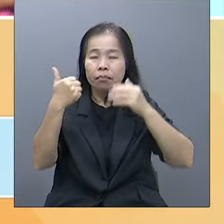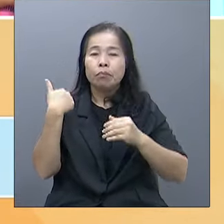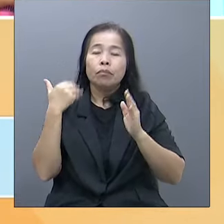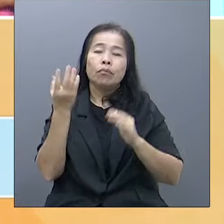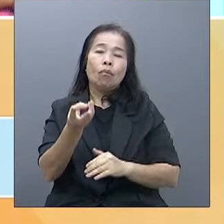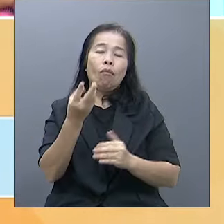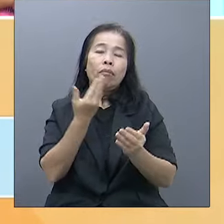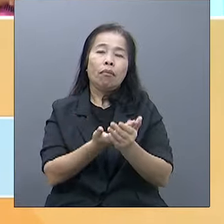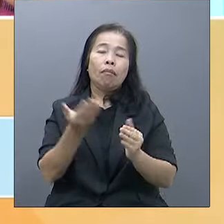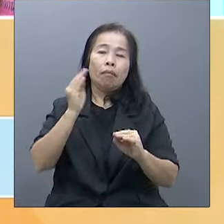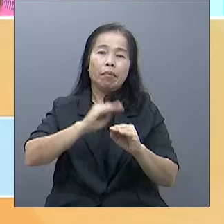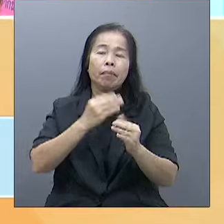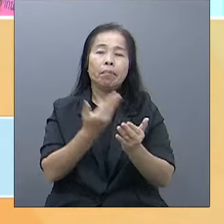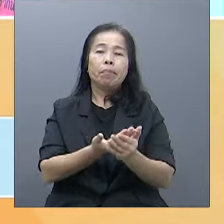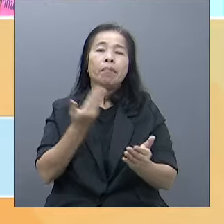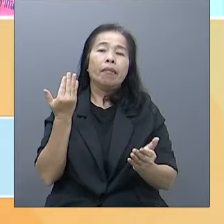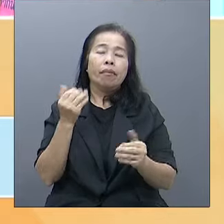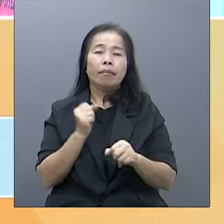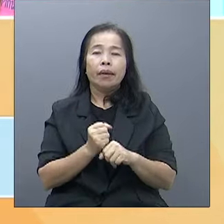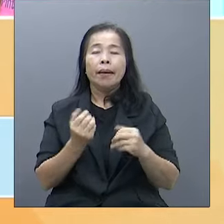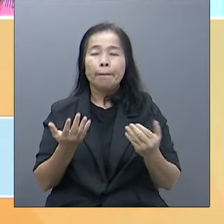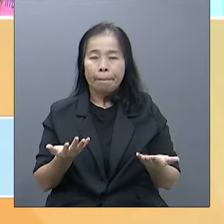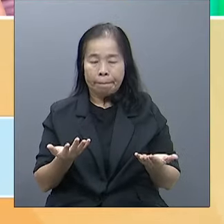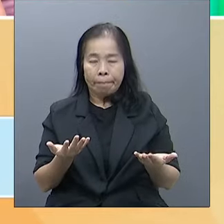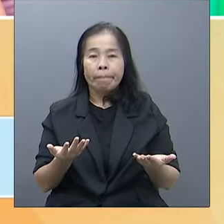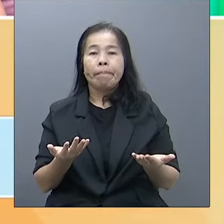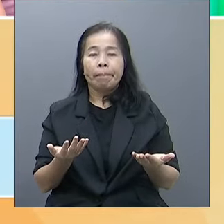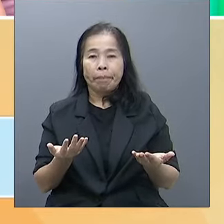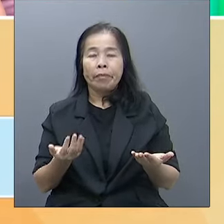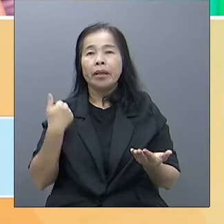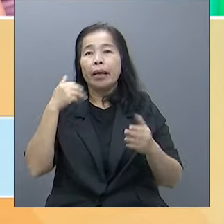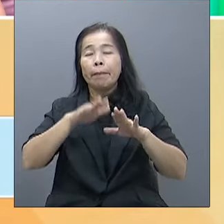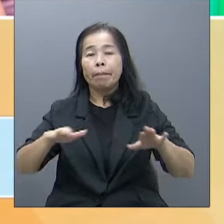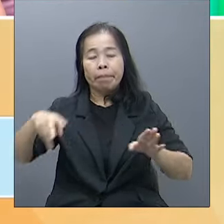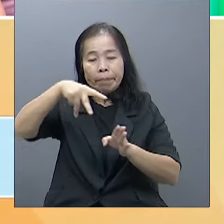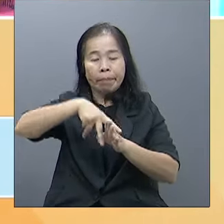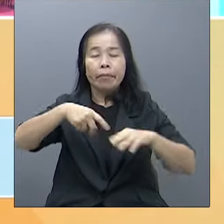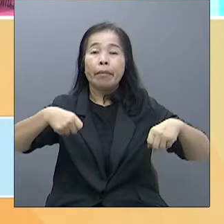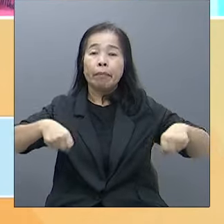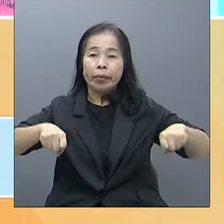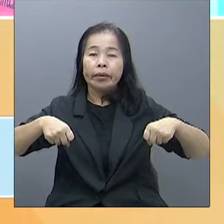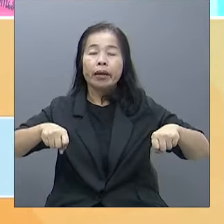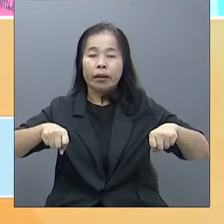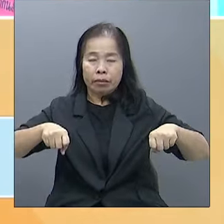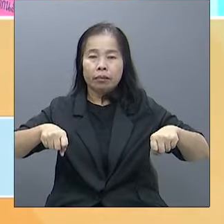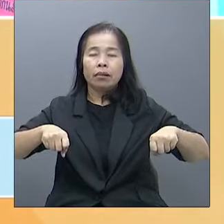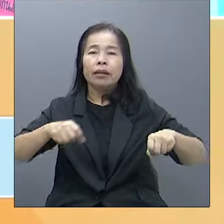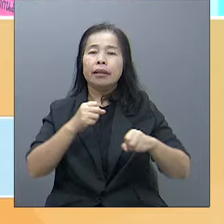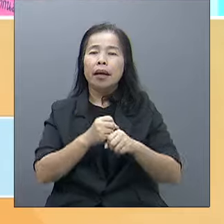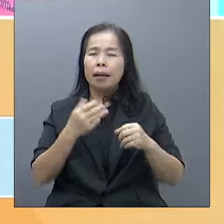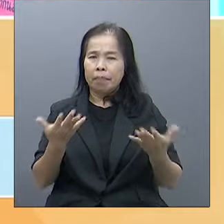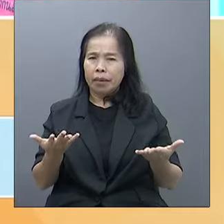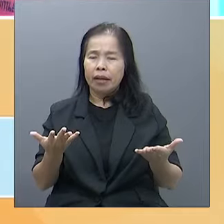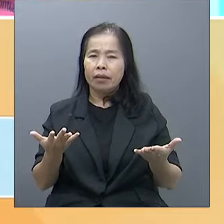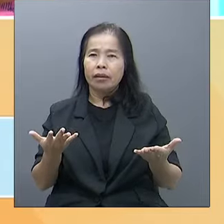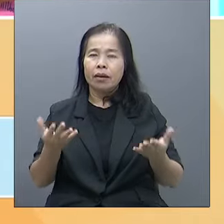ากเพราะฉะนั้นนโยบายที่เราคุณชมพู่พูดถึงเด็กขี่มอเตอร์ไซค์เยอะพ่อแม่ขี่มอเตอร์ไซค์เยอะเอาจะทำยังไงแค่เรื่องเล็ก